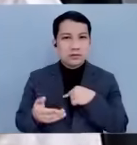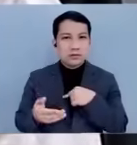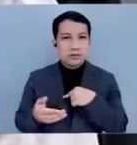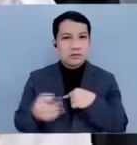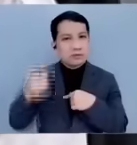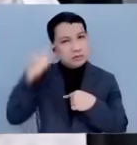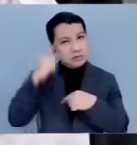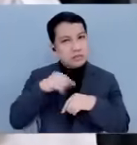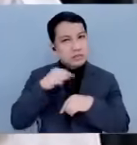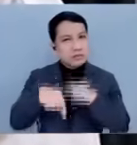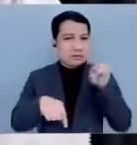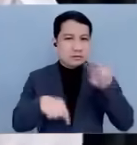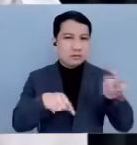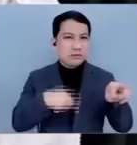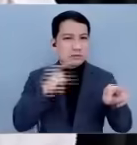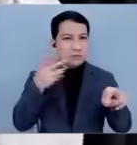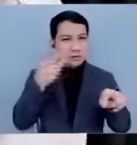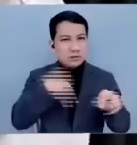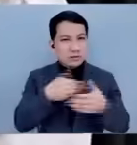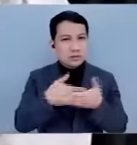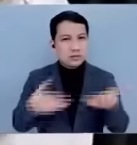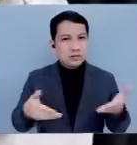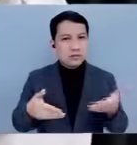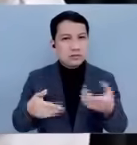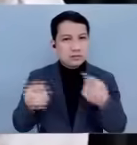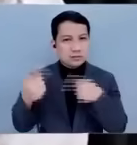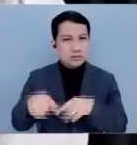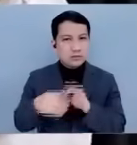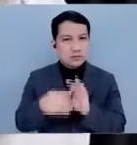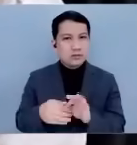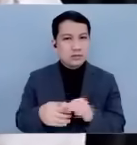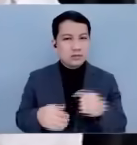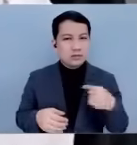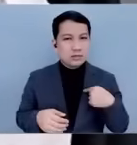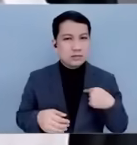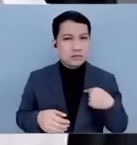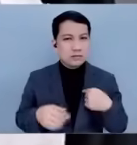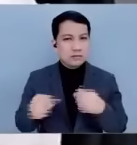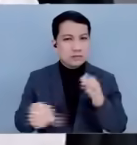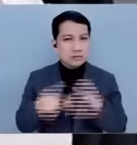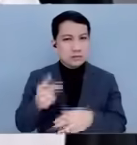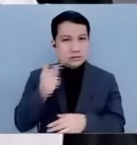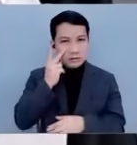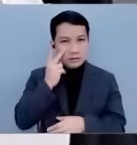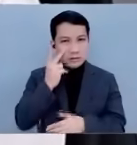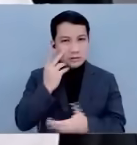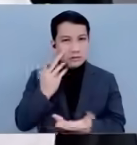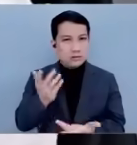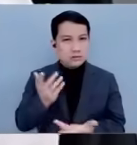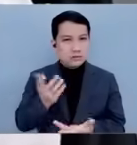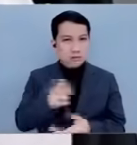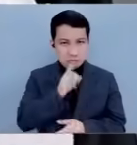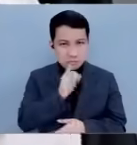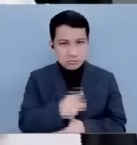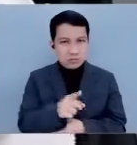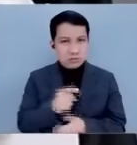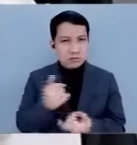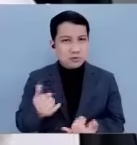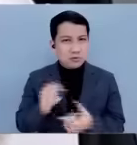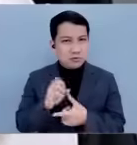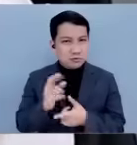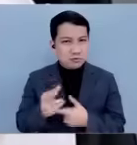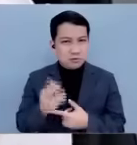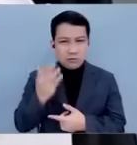mga magagandang bagay, mga scenarios. And parang minsan naisip ko na parang totoo ba to? Or, pero bakit